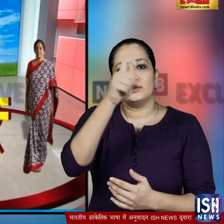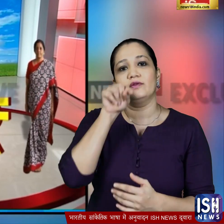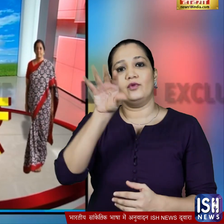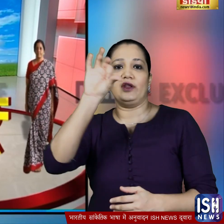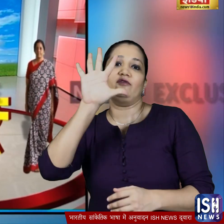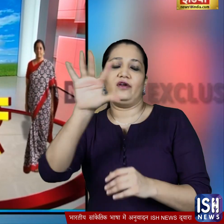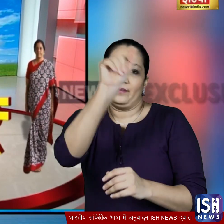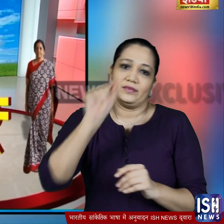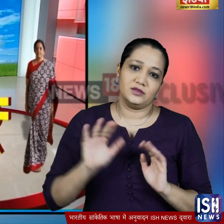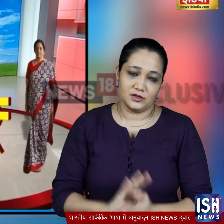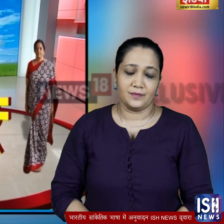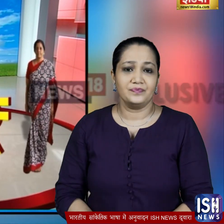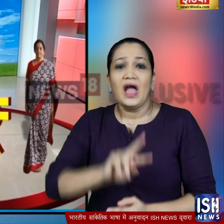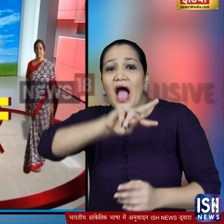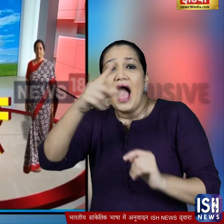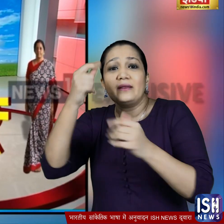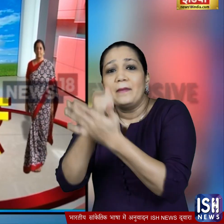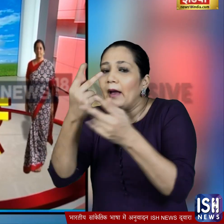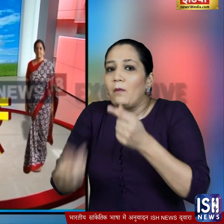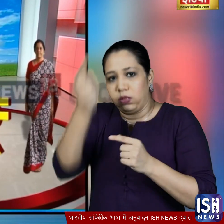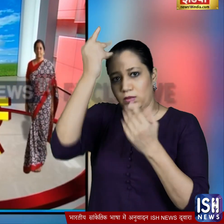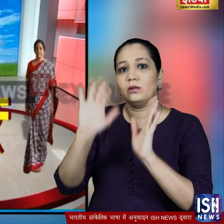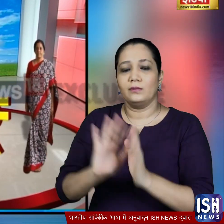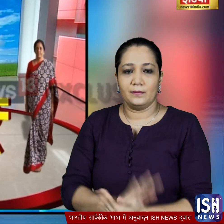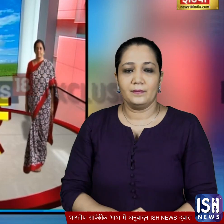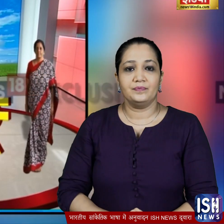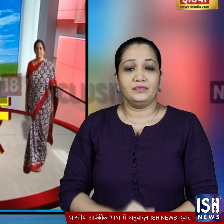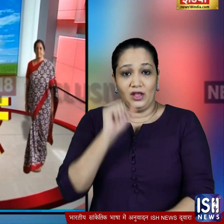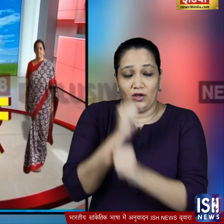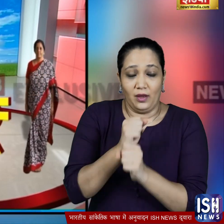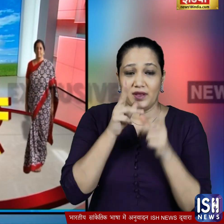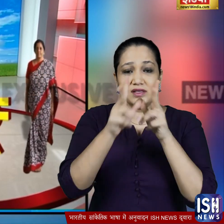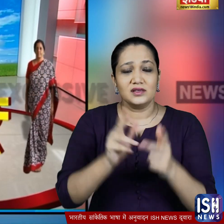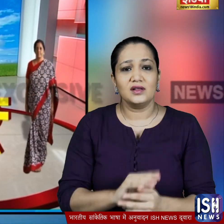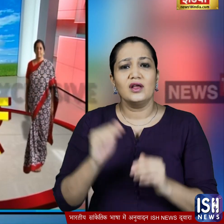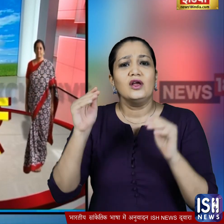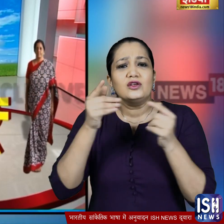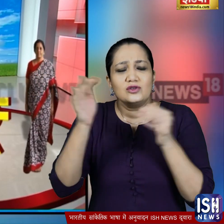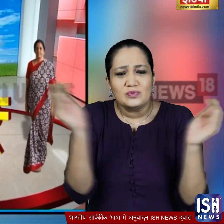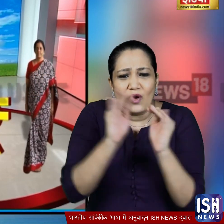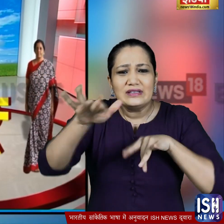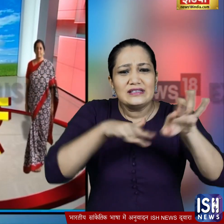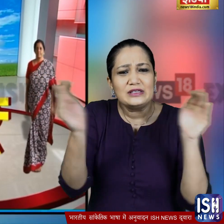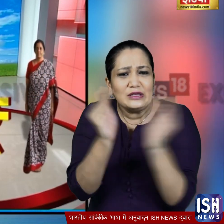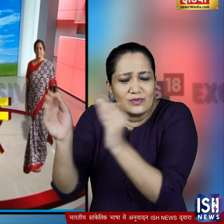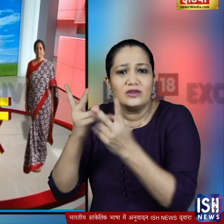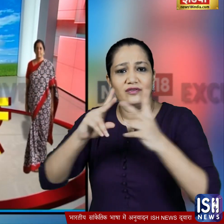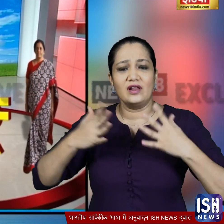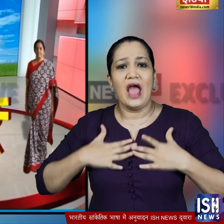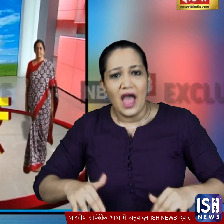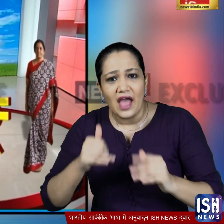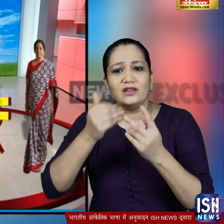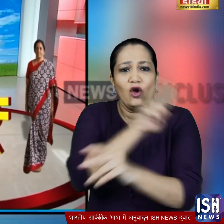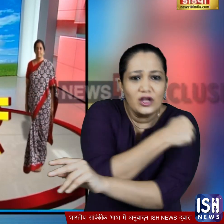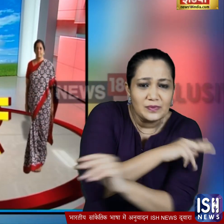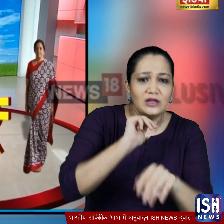7.95% का होगा, जो बाजार की दरों से काफी कम है। सरकार का अनुमान है कि इस योजना से छोटे शहरों में स्वास्थ्य से जुड़े इंफ्रास्ट्रक्चर को